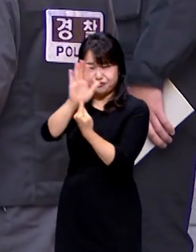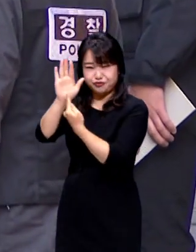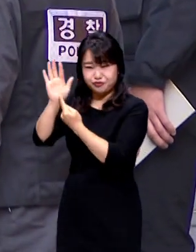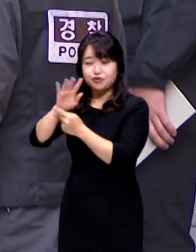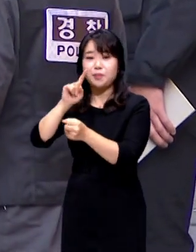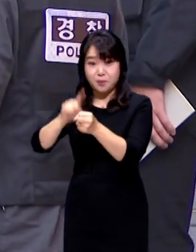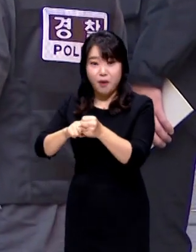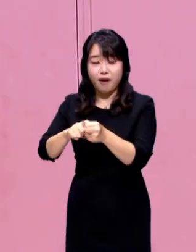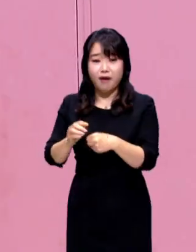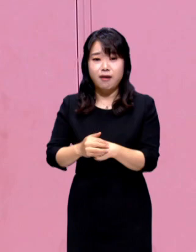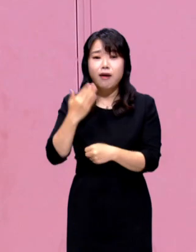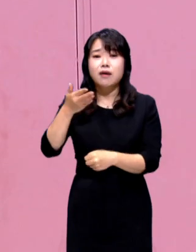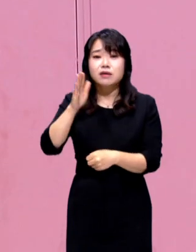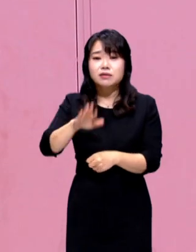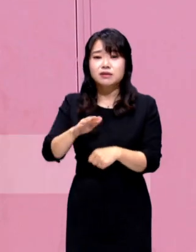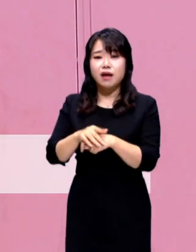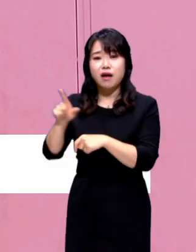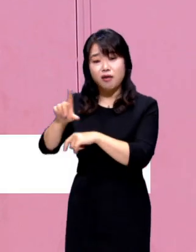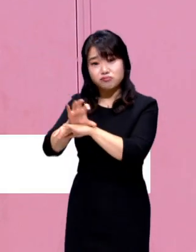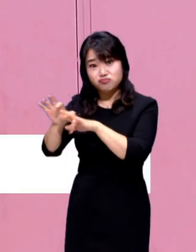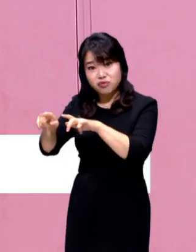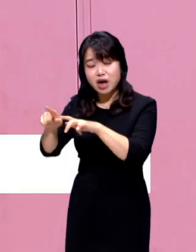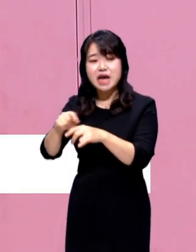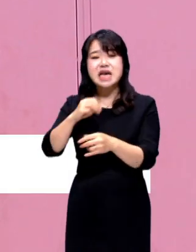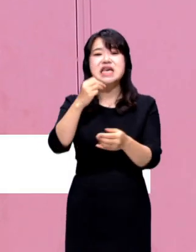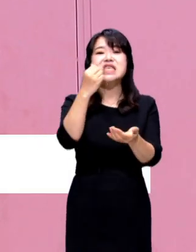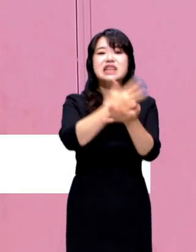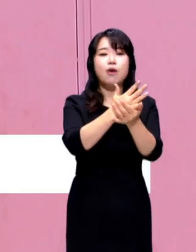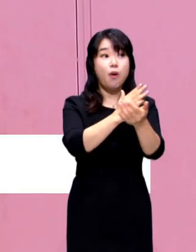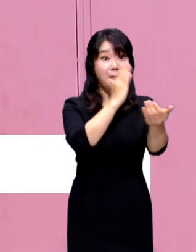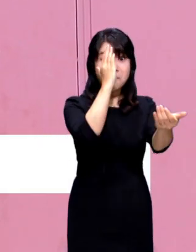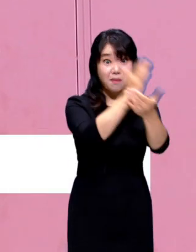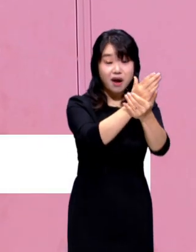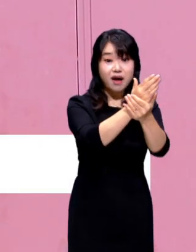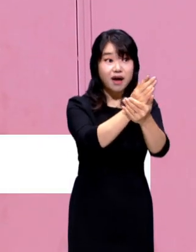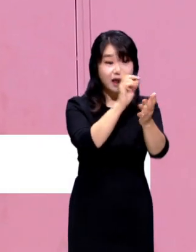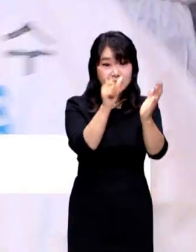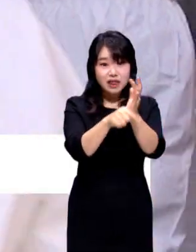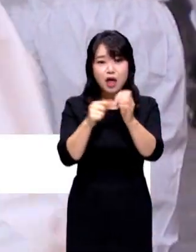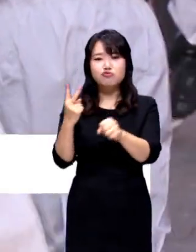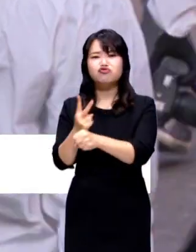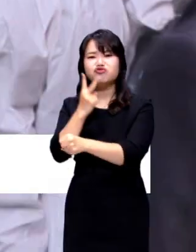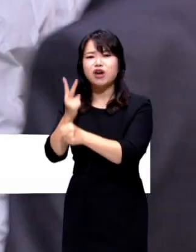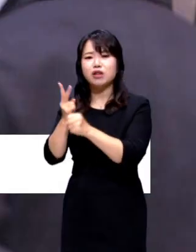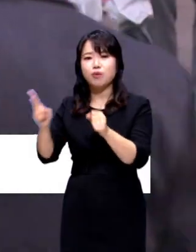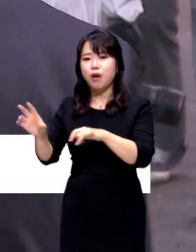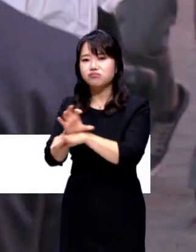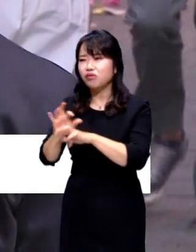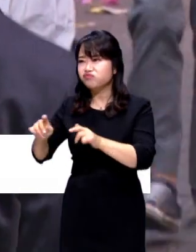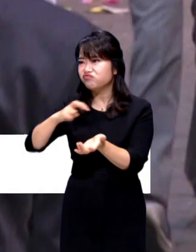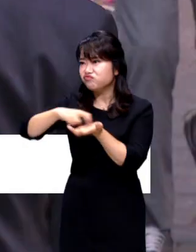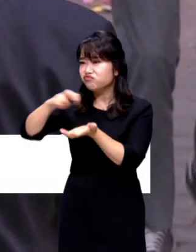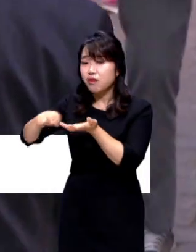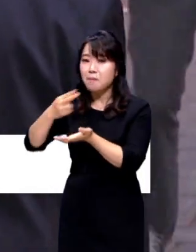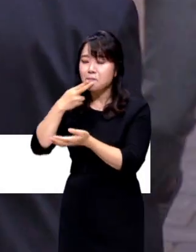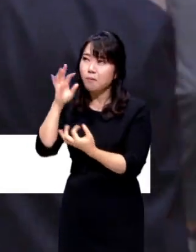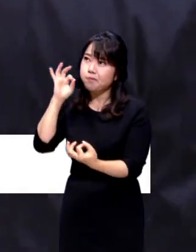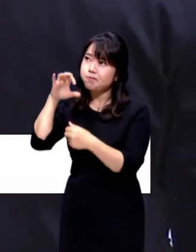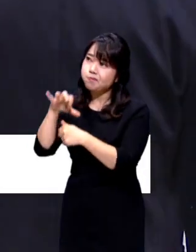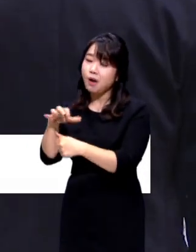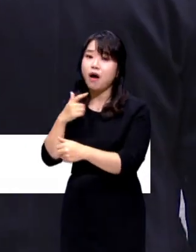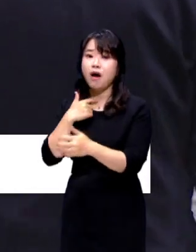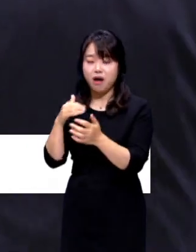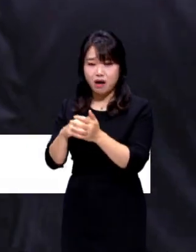시스템입니다. 하지만 해당 시스템이 이태원 참사 당일 2시간 가까이 작동하지 않은 것으로 드러났습니다.